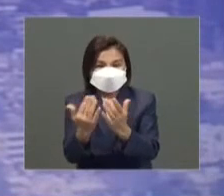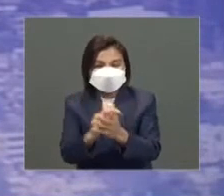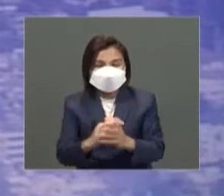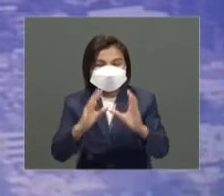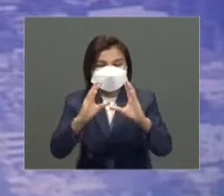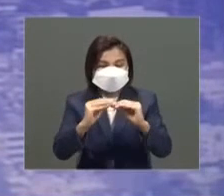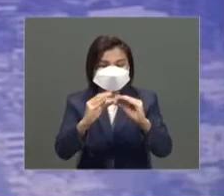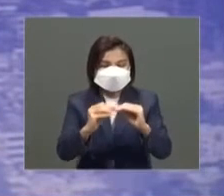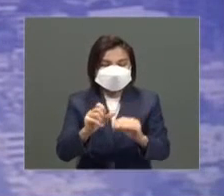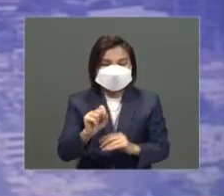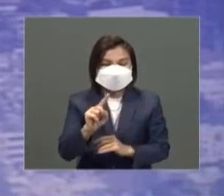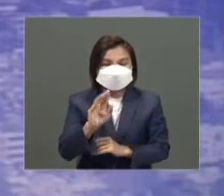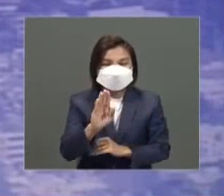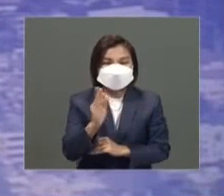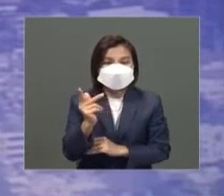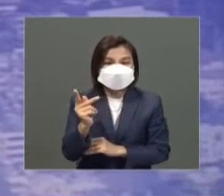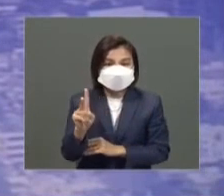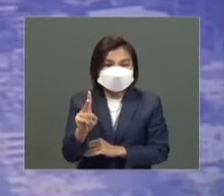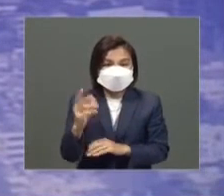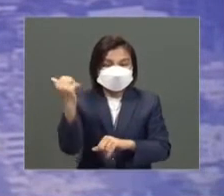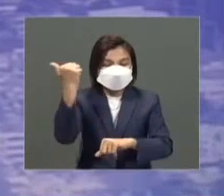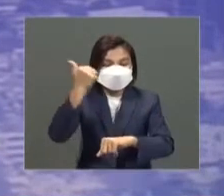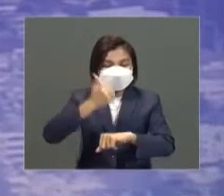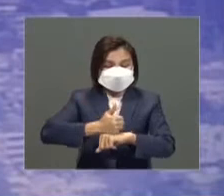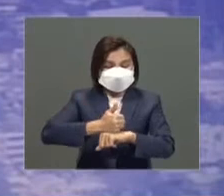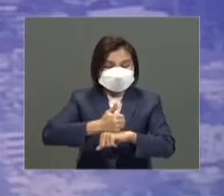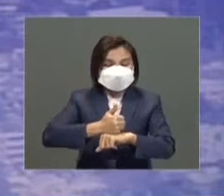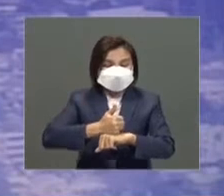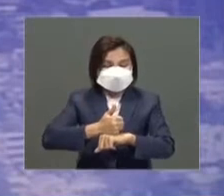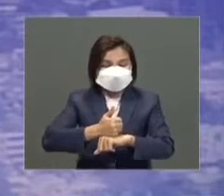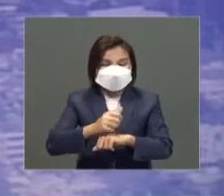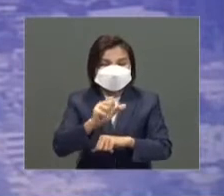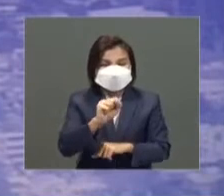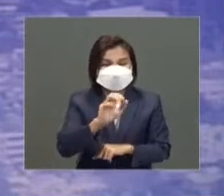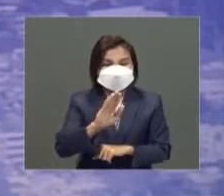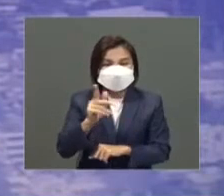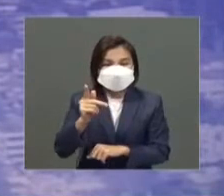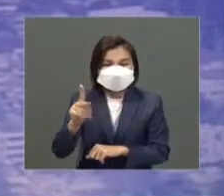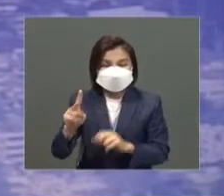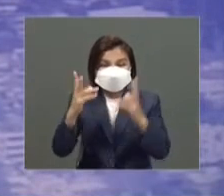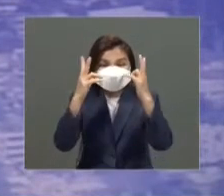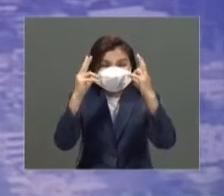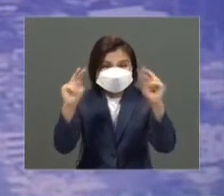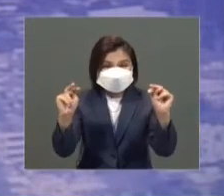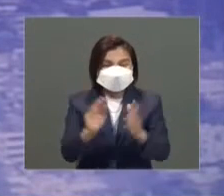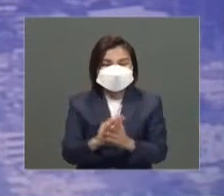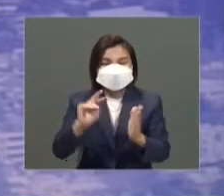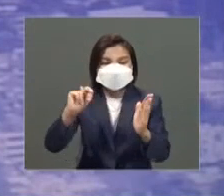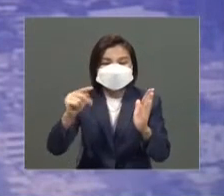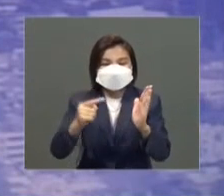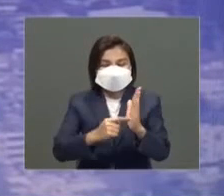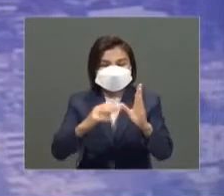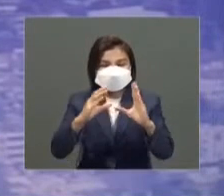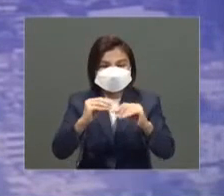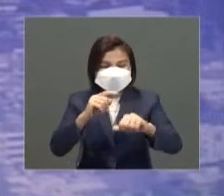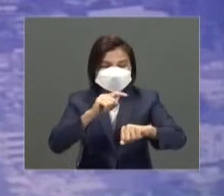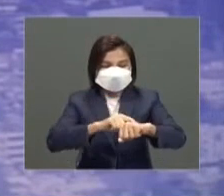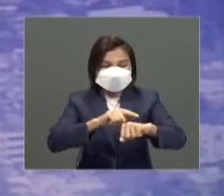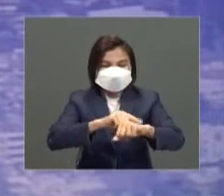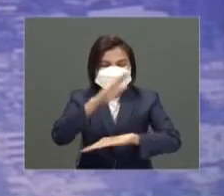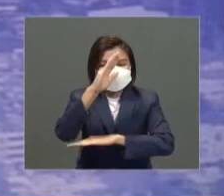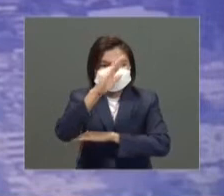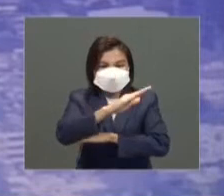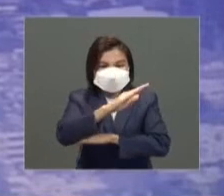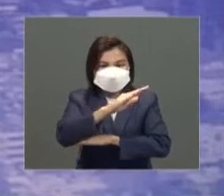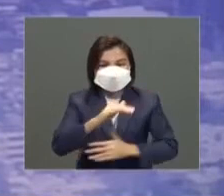ประชุมสบค.นะครับท่านผู้อำนวยการสบค.ชุดใหญ่นะครับก็ ็จะนัดประชุมกันในช่วงตอนบ่ายน